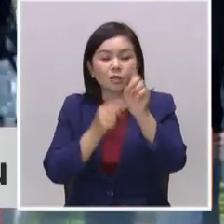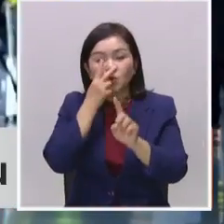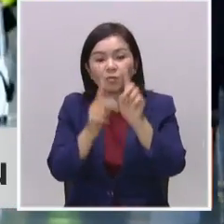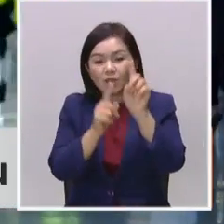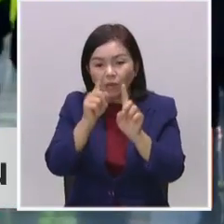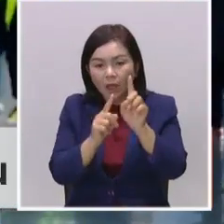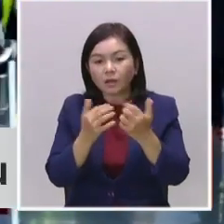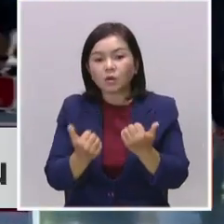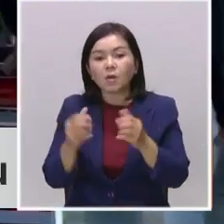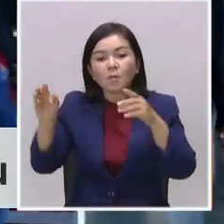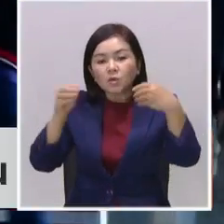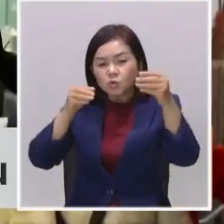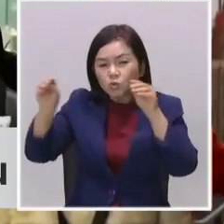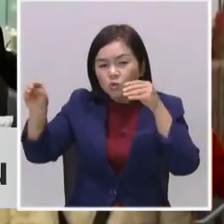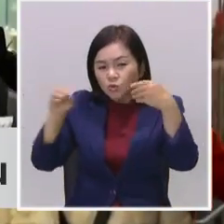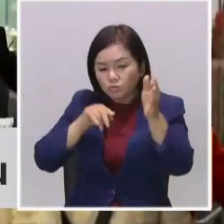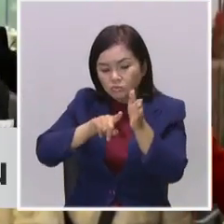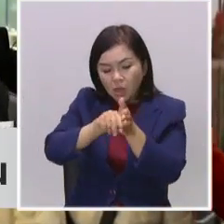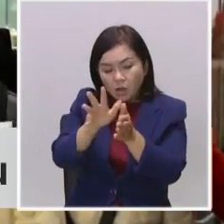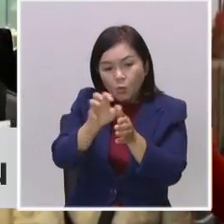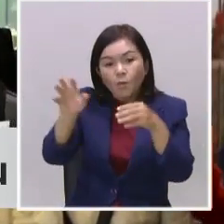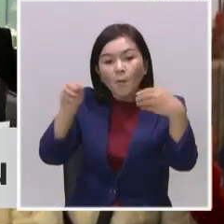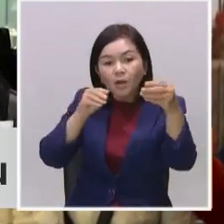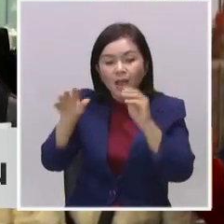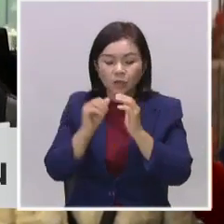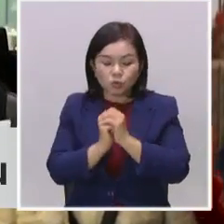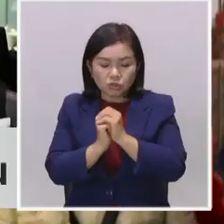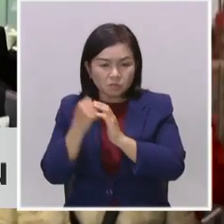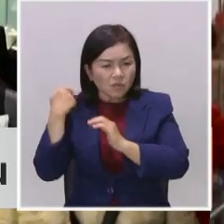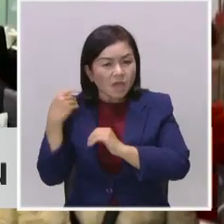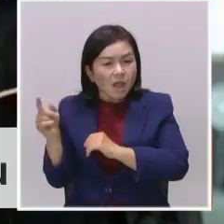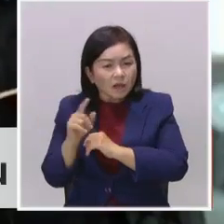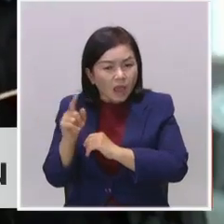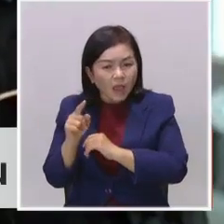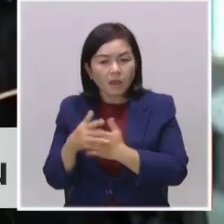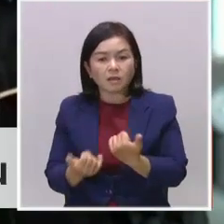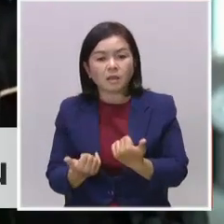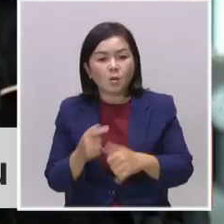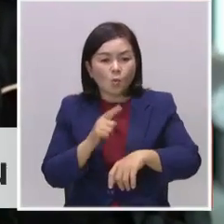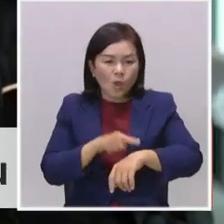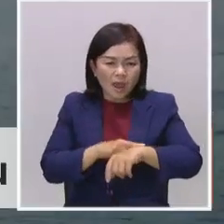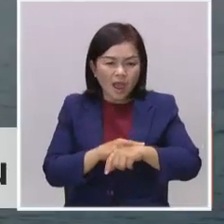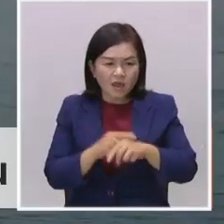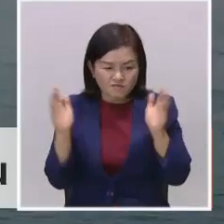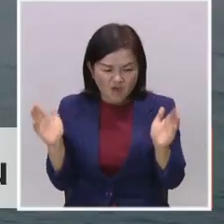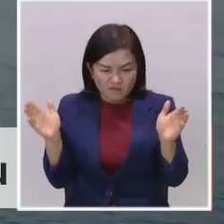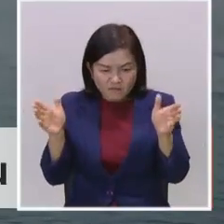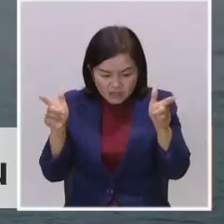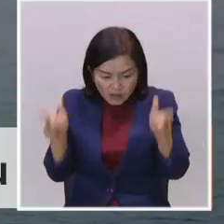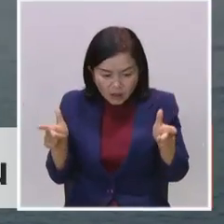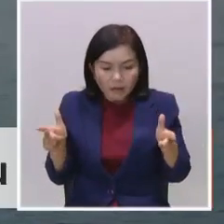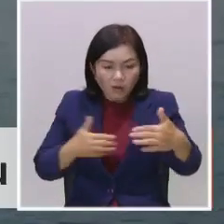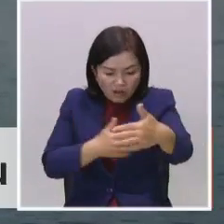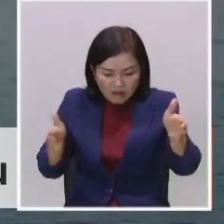มเข้มโควิดนโยบายโควิดเป็นศูนย์ที่เข้มงวดของจีนรวมทั้งการจำกัดพื้นที่เป็นเวลานานสร้างความเสียห